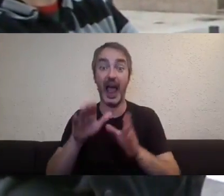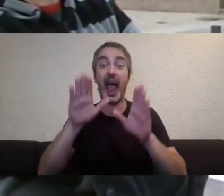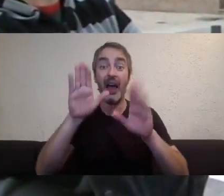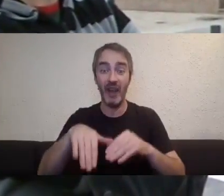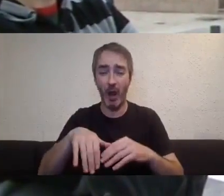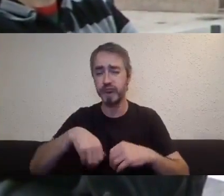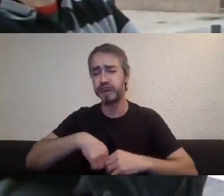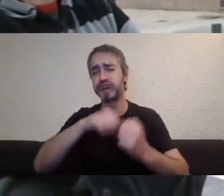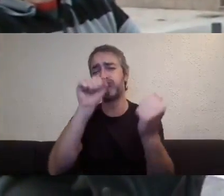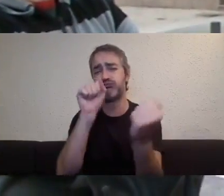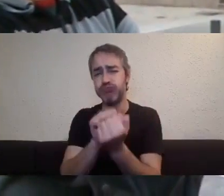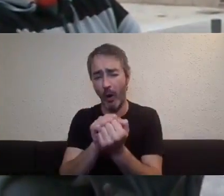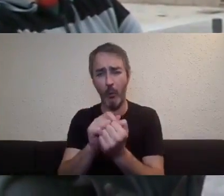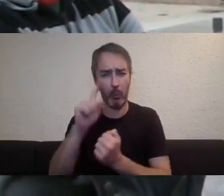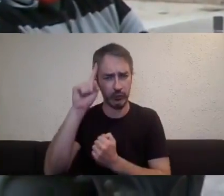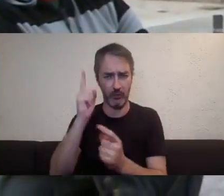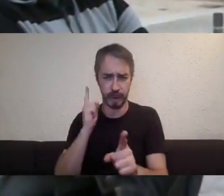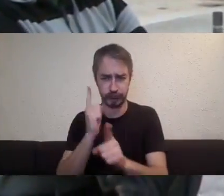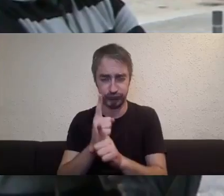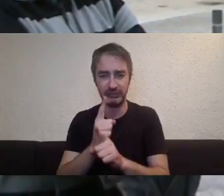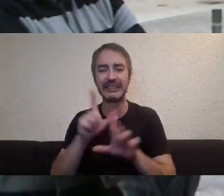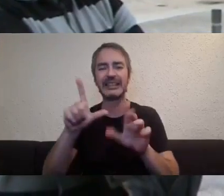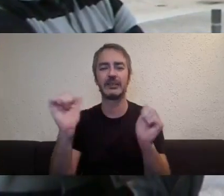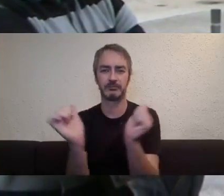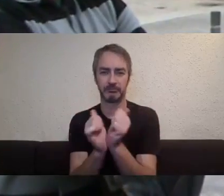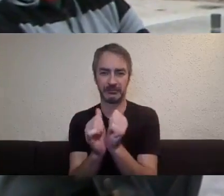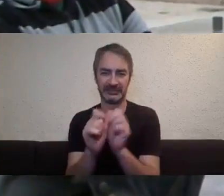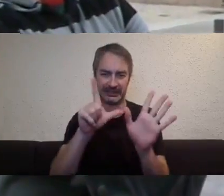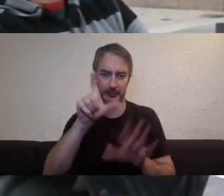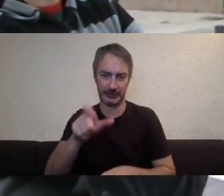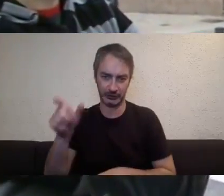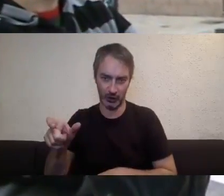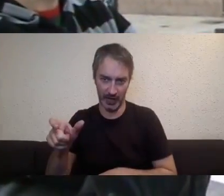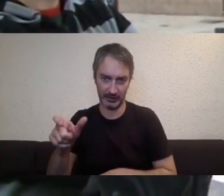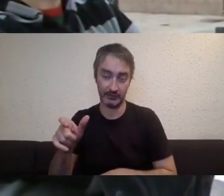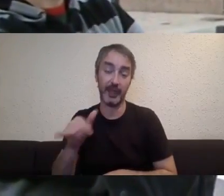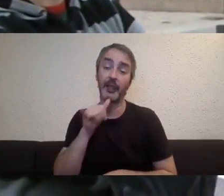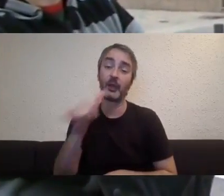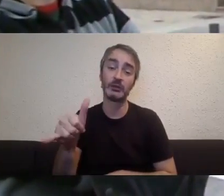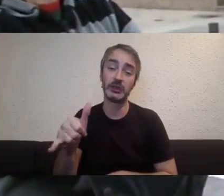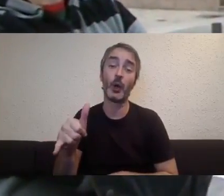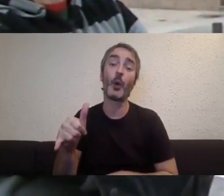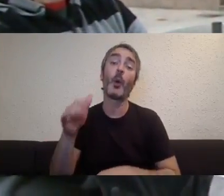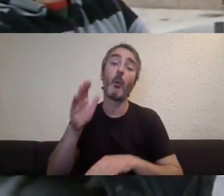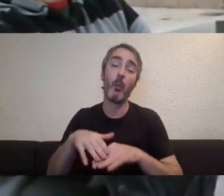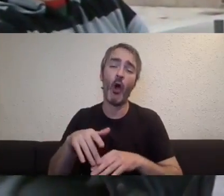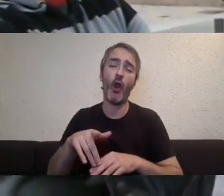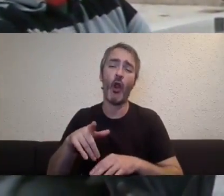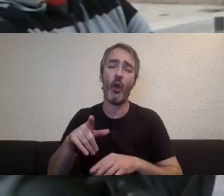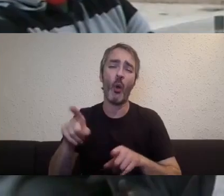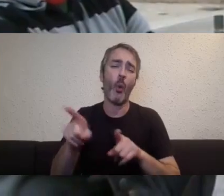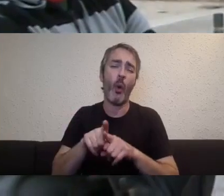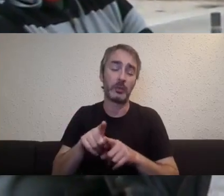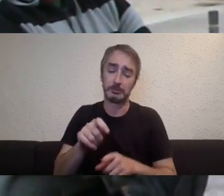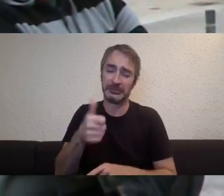I aquesta manifestació va acabar amb enfrontaments amb la policia. Van haver 17 detinguts acusats de